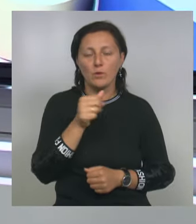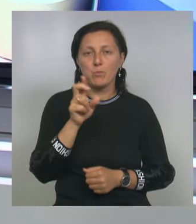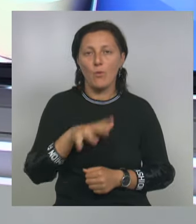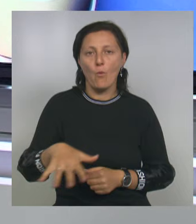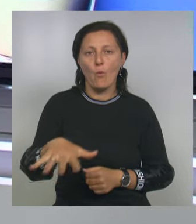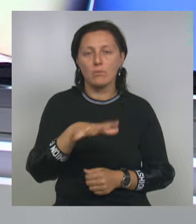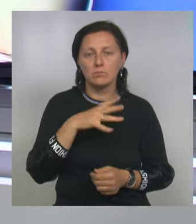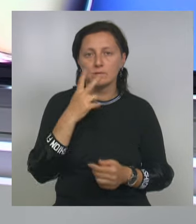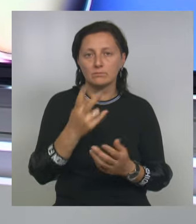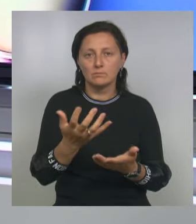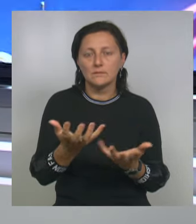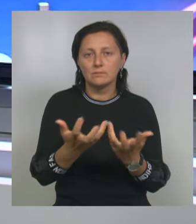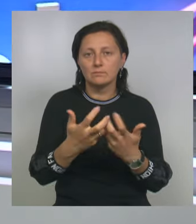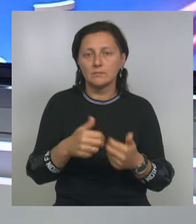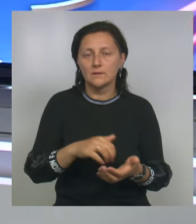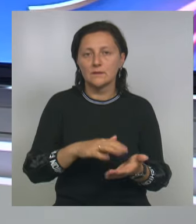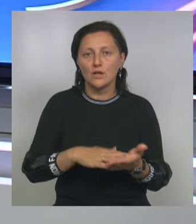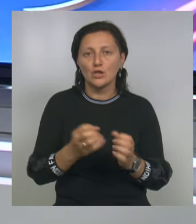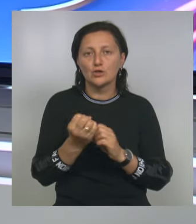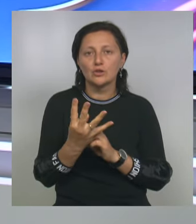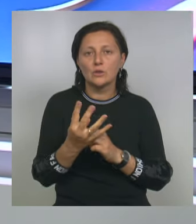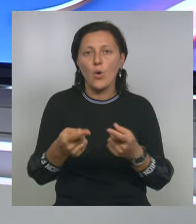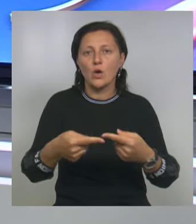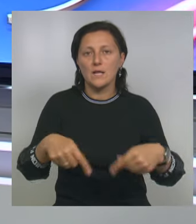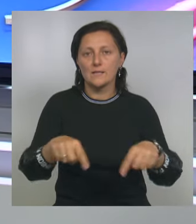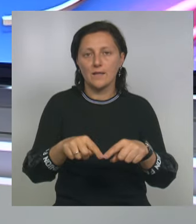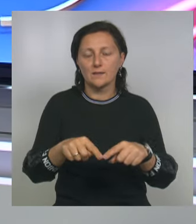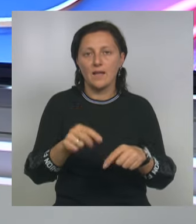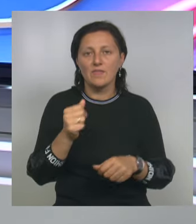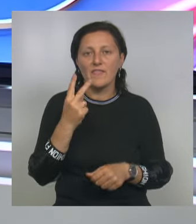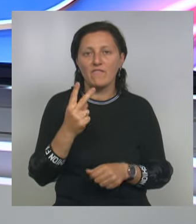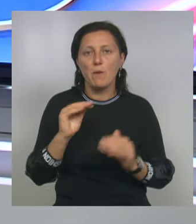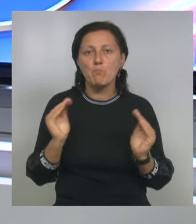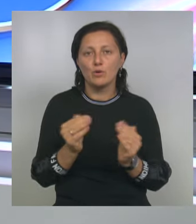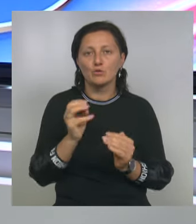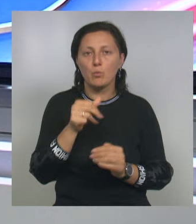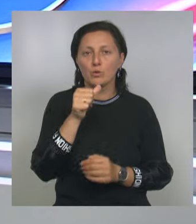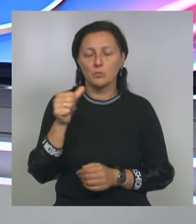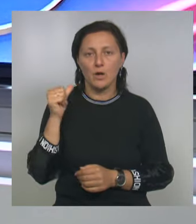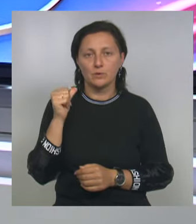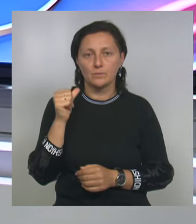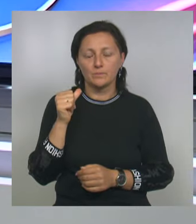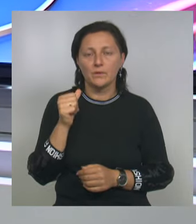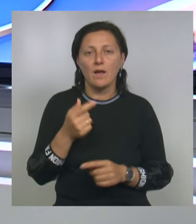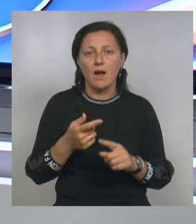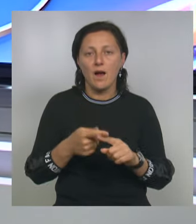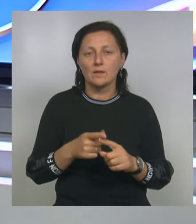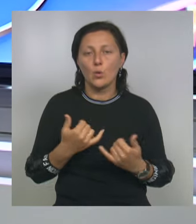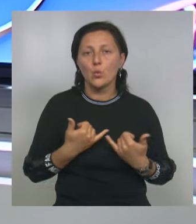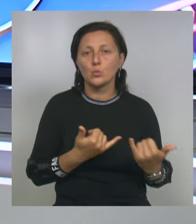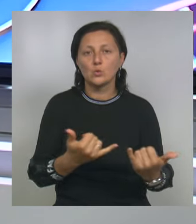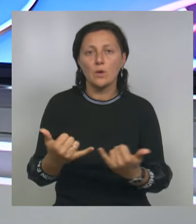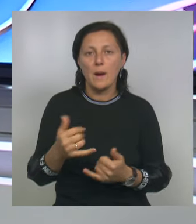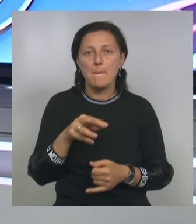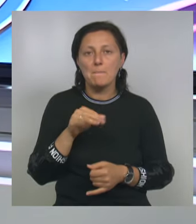были зарегистрированы 14 микрофинансовых организаций, на 2 меньше, чем годом ранее. Эксперты напоминают, к услугам